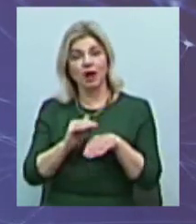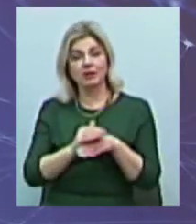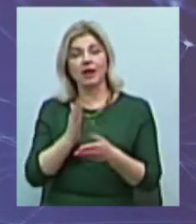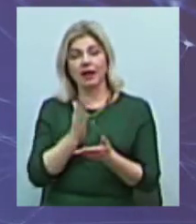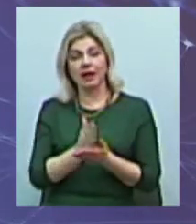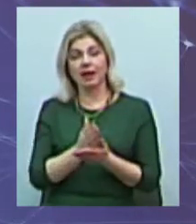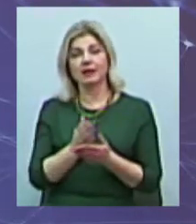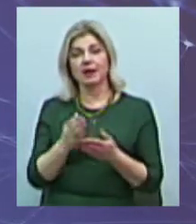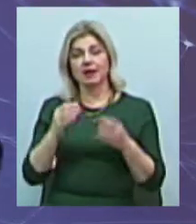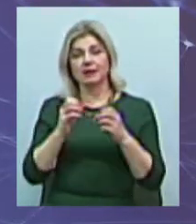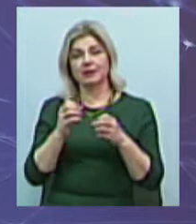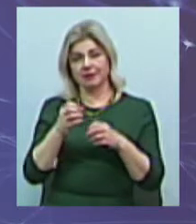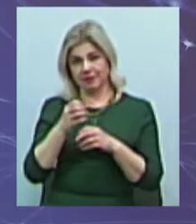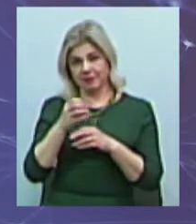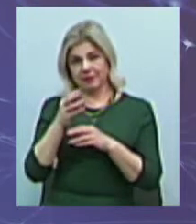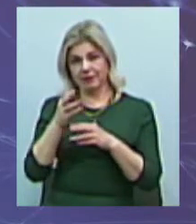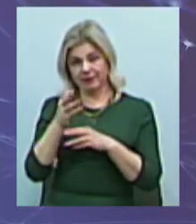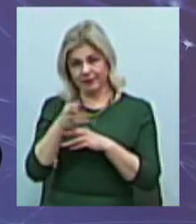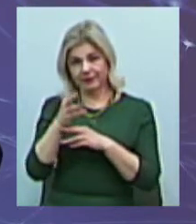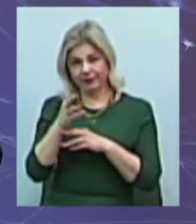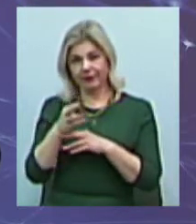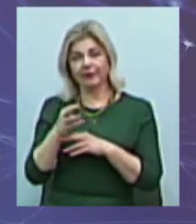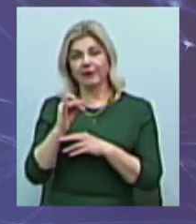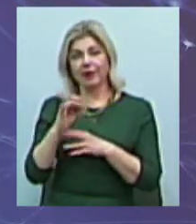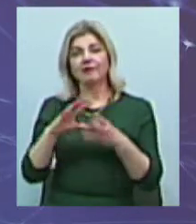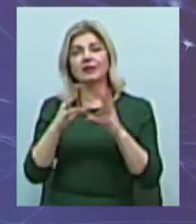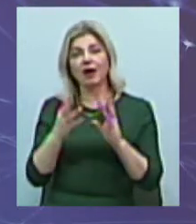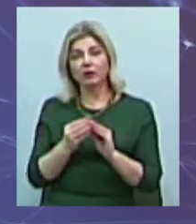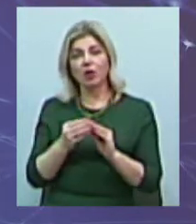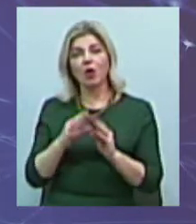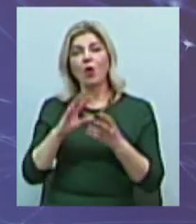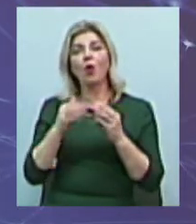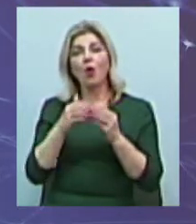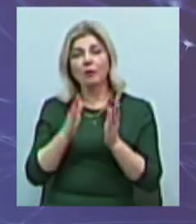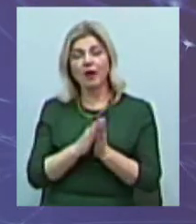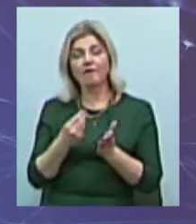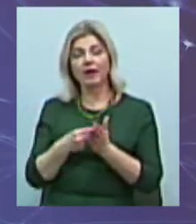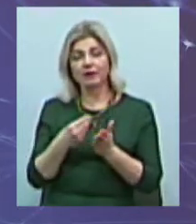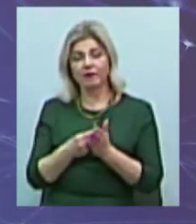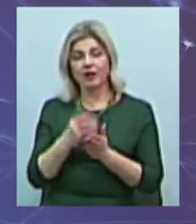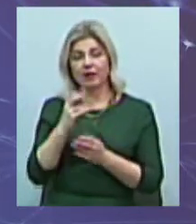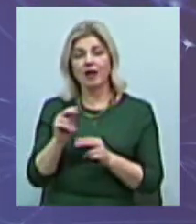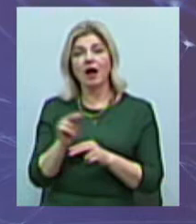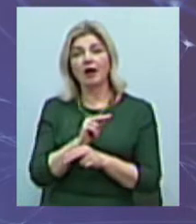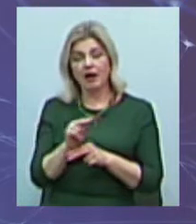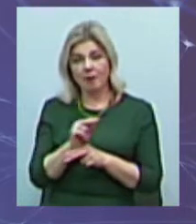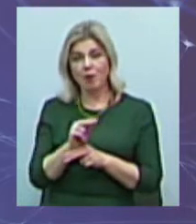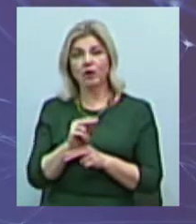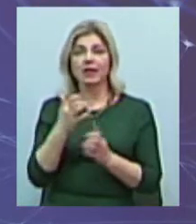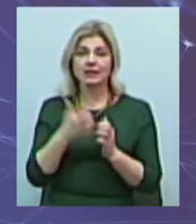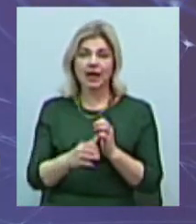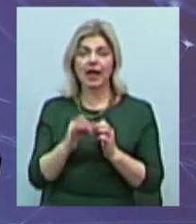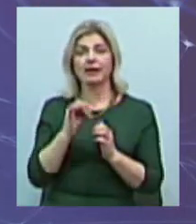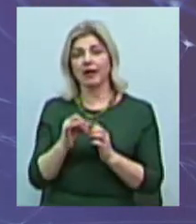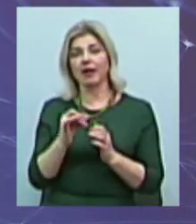кілька слайдів на екран. Отже, загалом обсяг фінансування на виконання робіт з будівництва, реконструкції капітального та поточного середнього ремонтів автомобільних